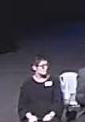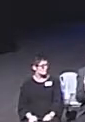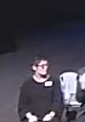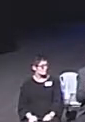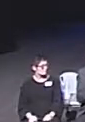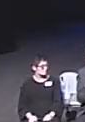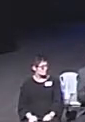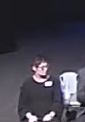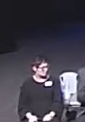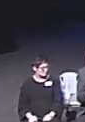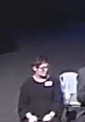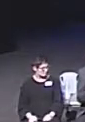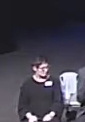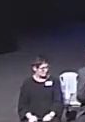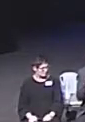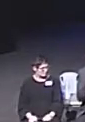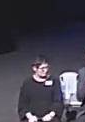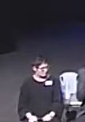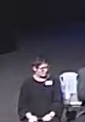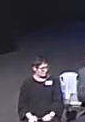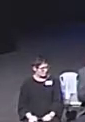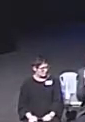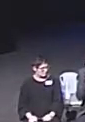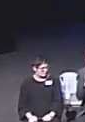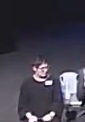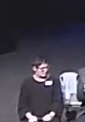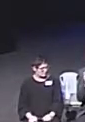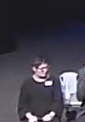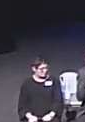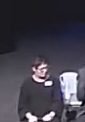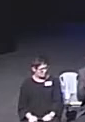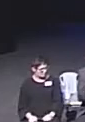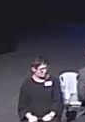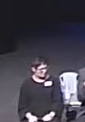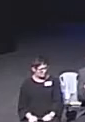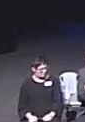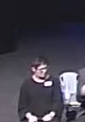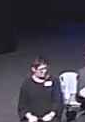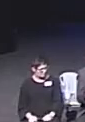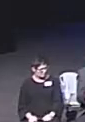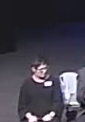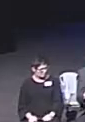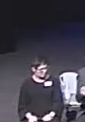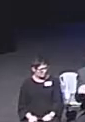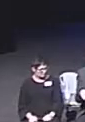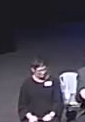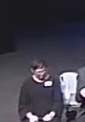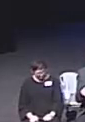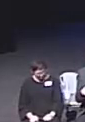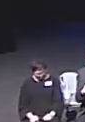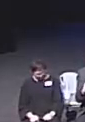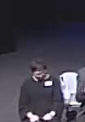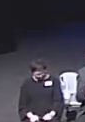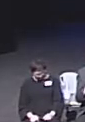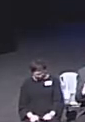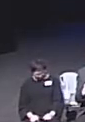Digitalization as a priority and the accessibility of culture. Ja täällä on ryhmä laittanut